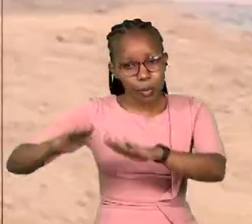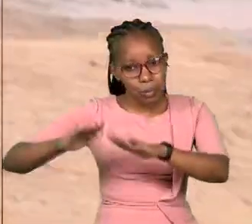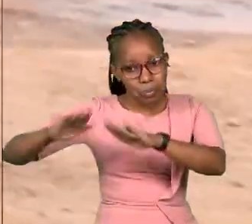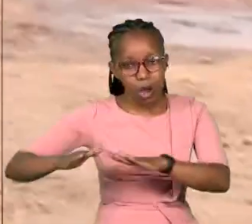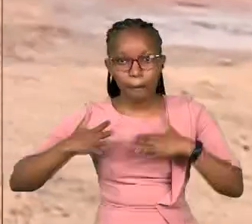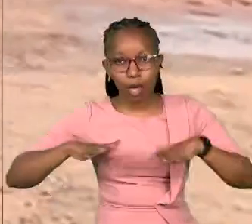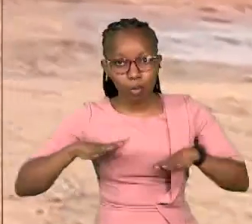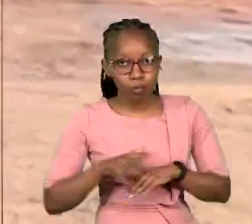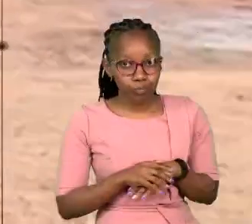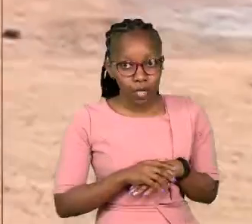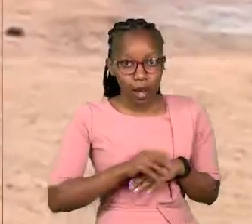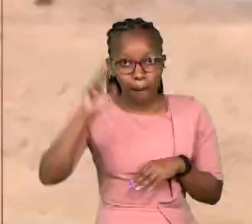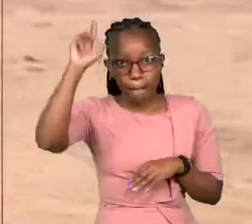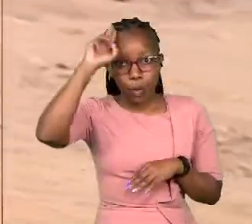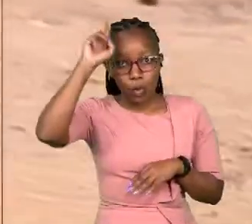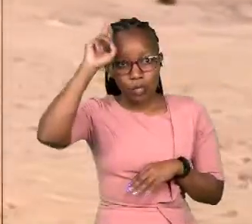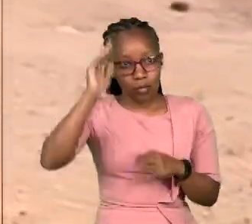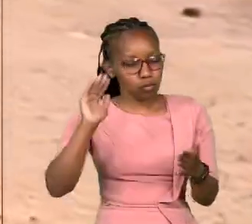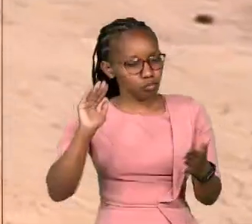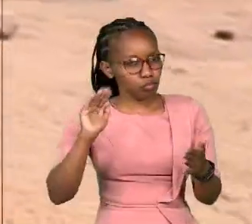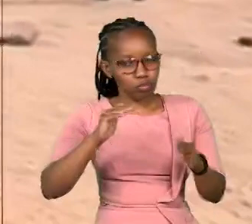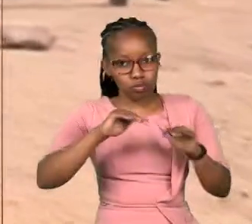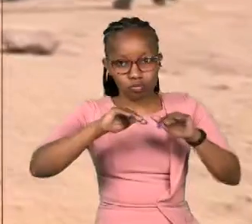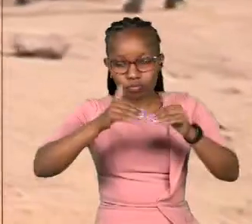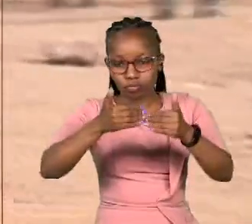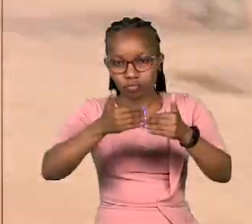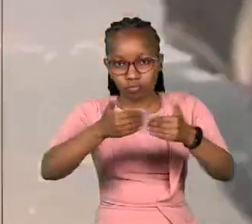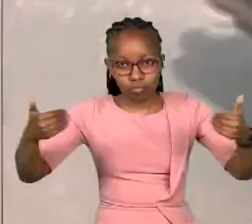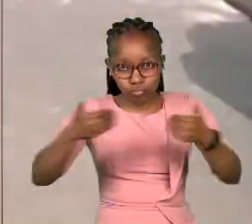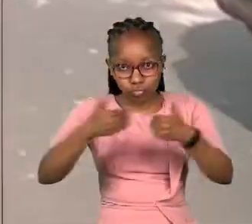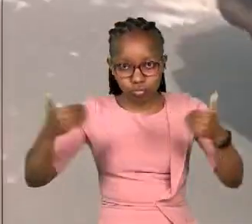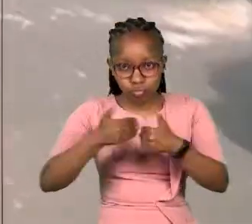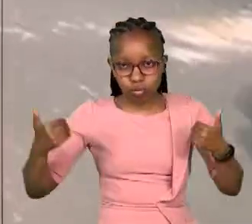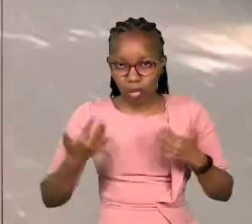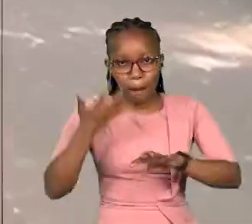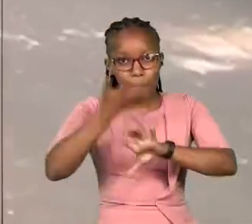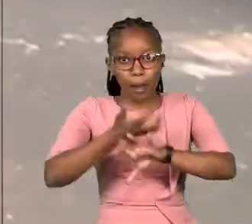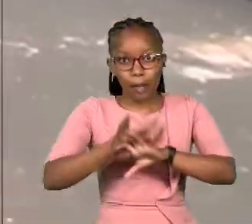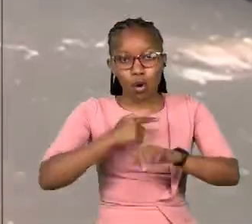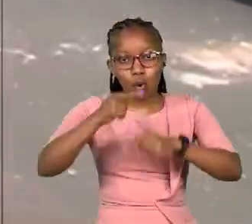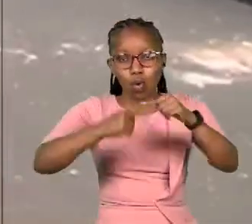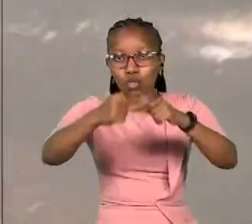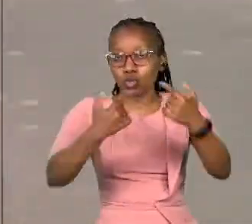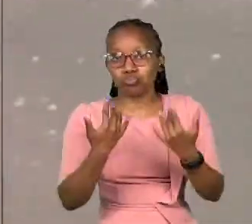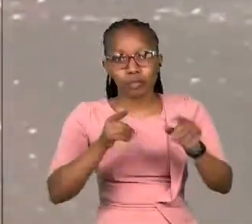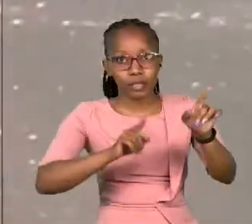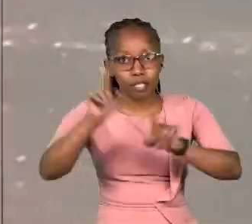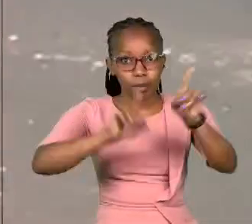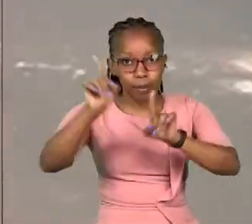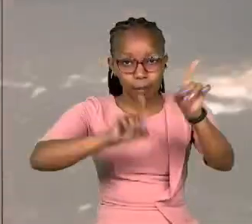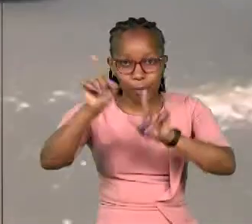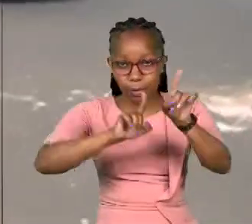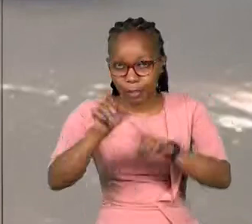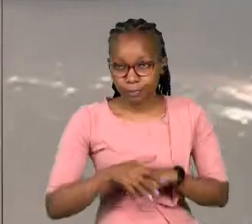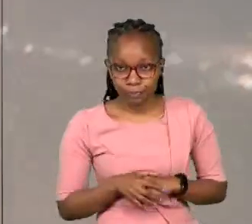Imewabidi maafisa wa polisi kuyaondoa mawe barabarani angalau kuruhusu shughuli za usafiri kuendelea kama kawaida.